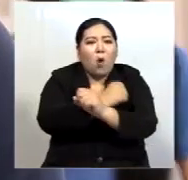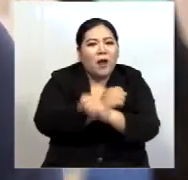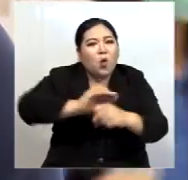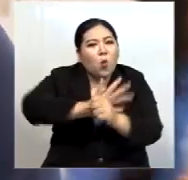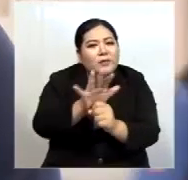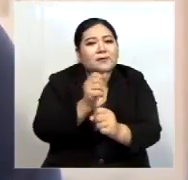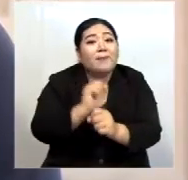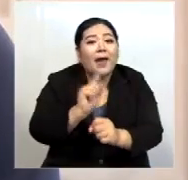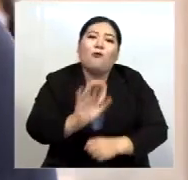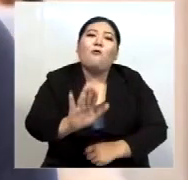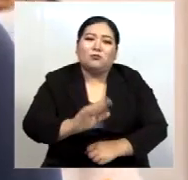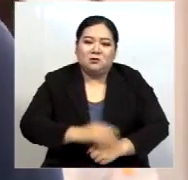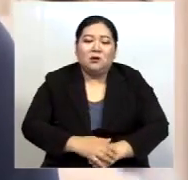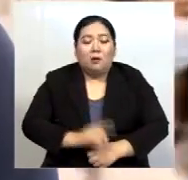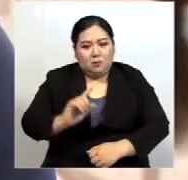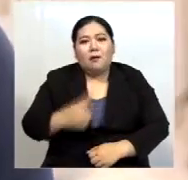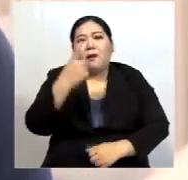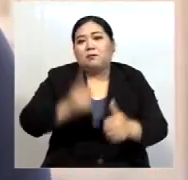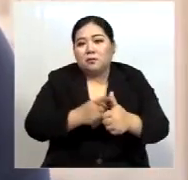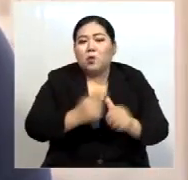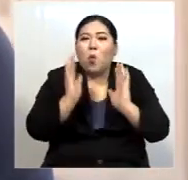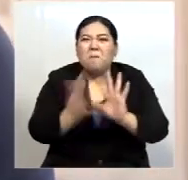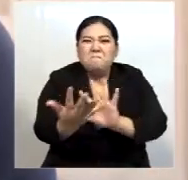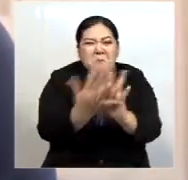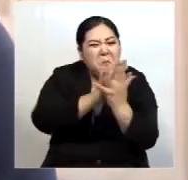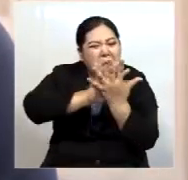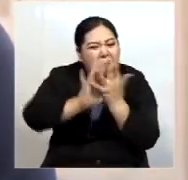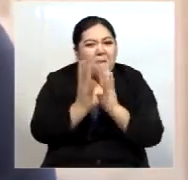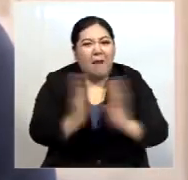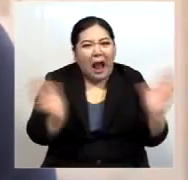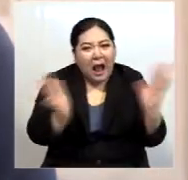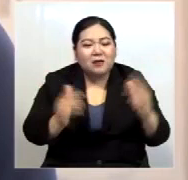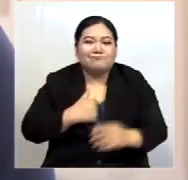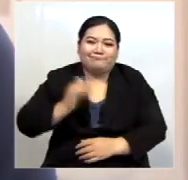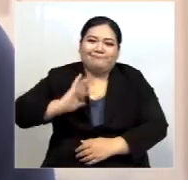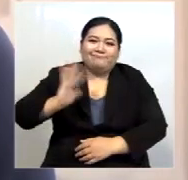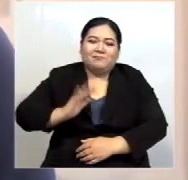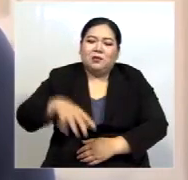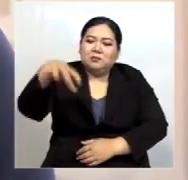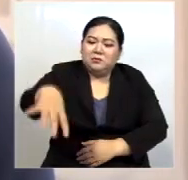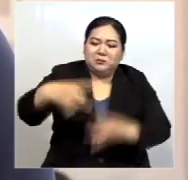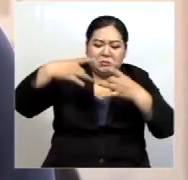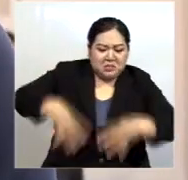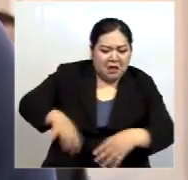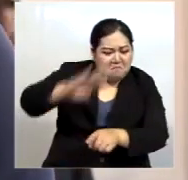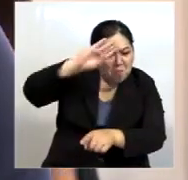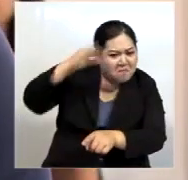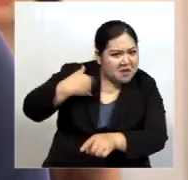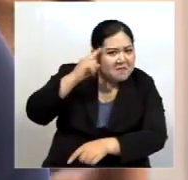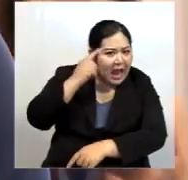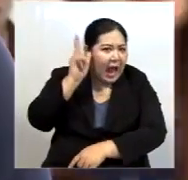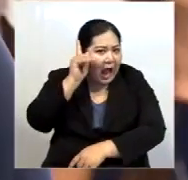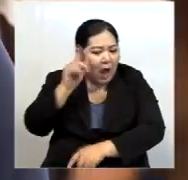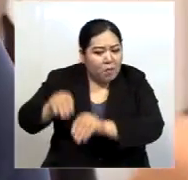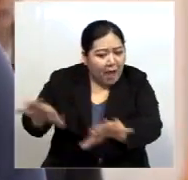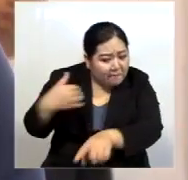ก็หลักๆก็เนี่ยครับป้องกันหลีกเลี่ยงกันไปในพื้นที่ที่เสี่ยงนะครับไม่ว่าจะมี